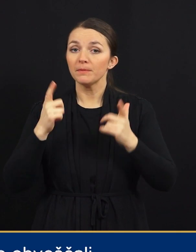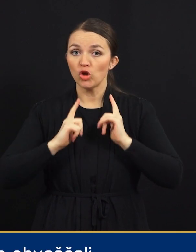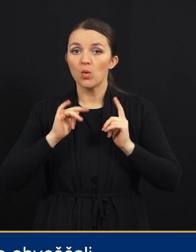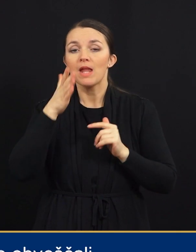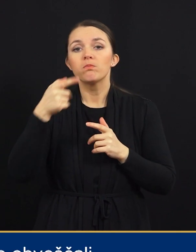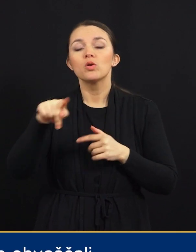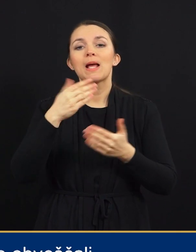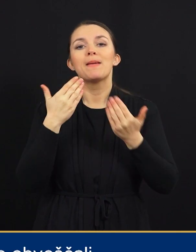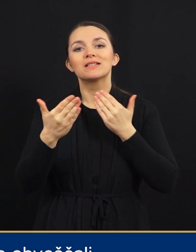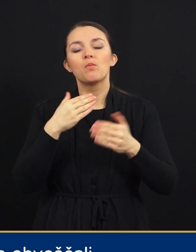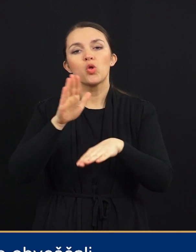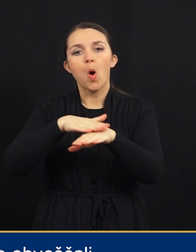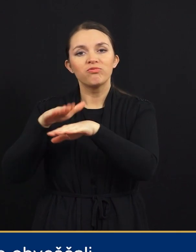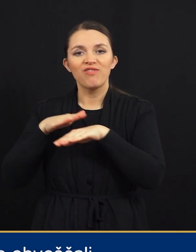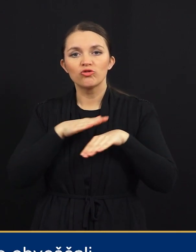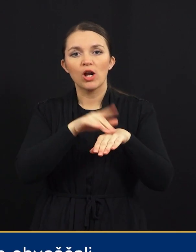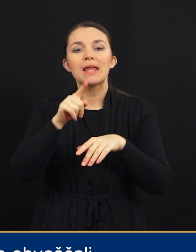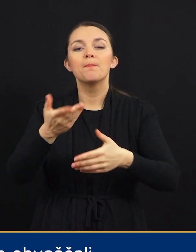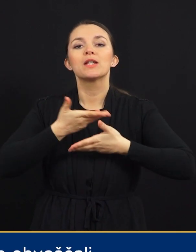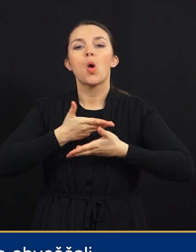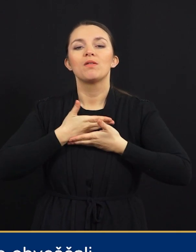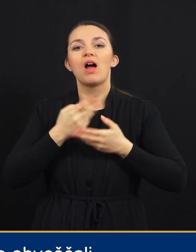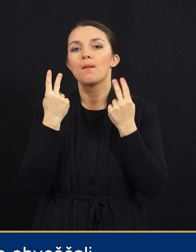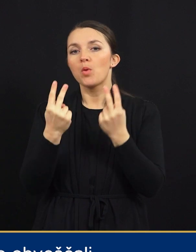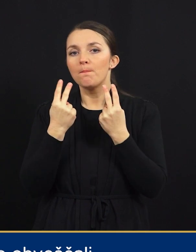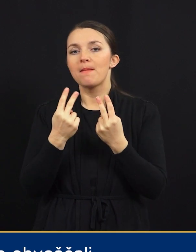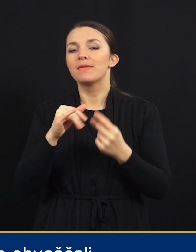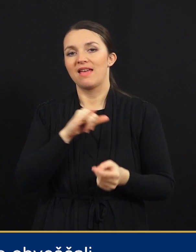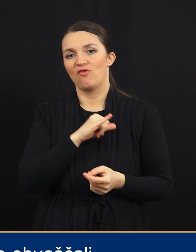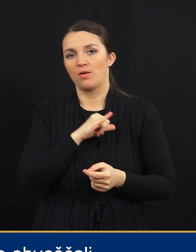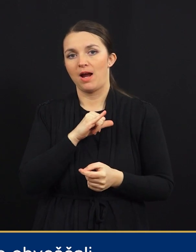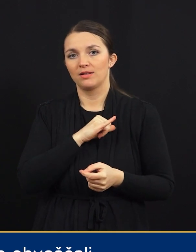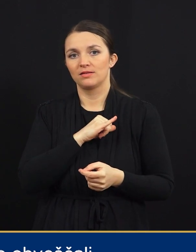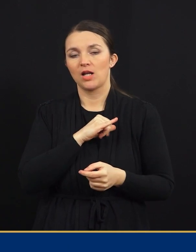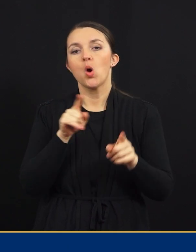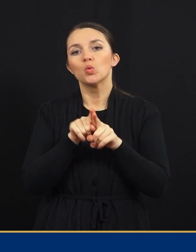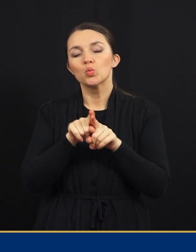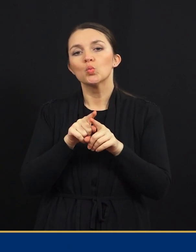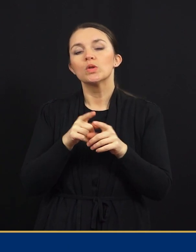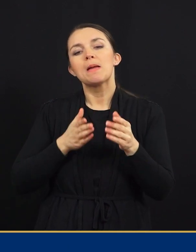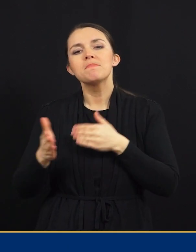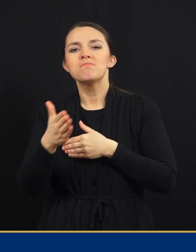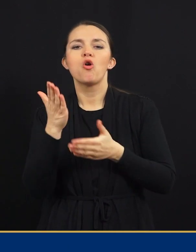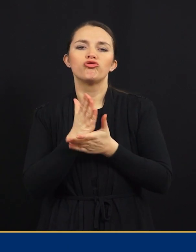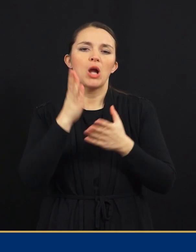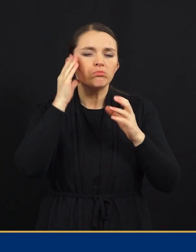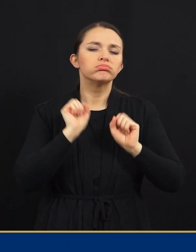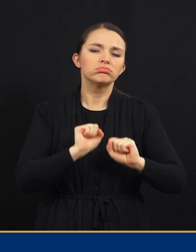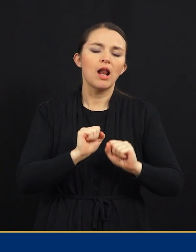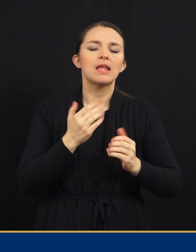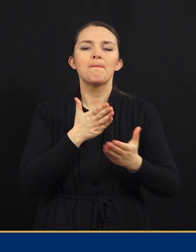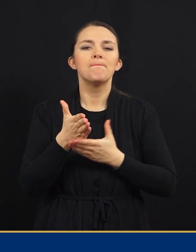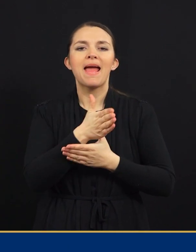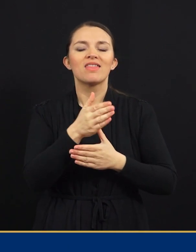Pričakujem, da se boste medsebojno obveščali in pridobivali pomembne informacije tudi mimo že ustaljenih